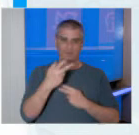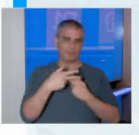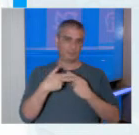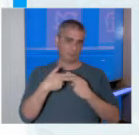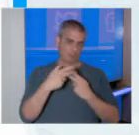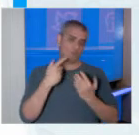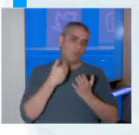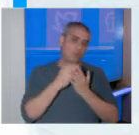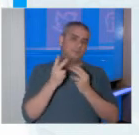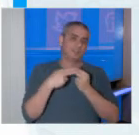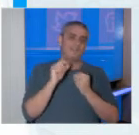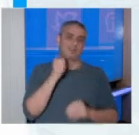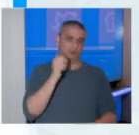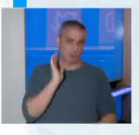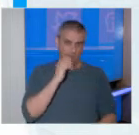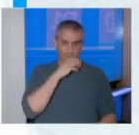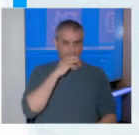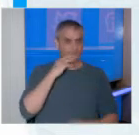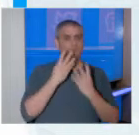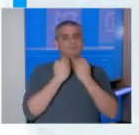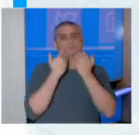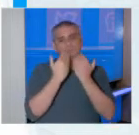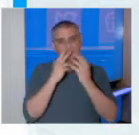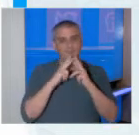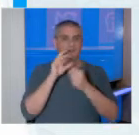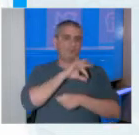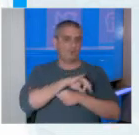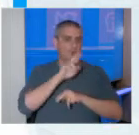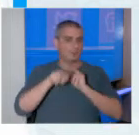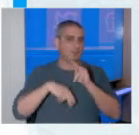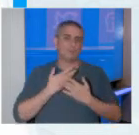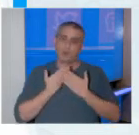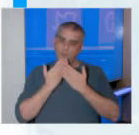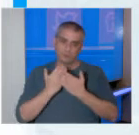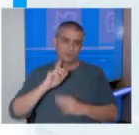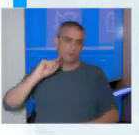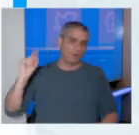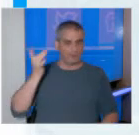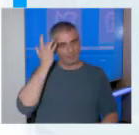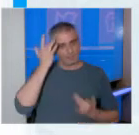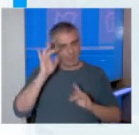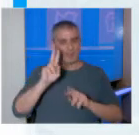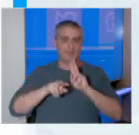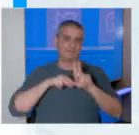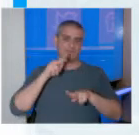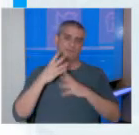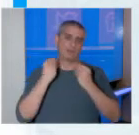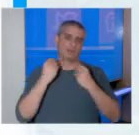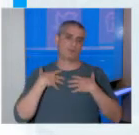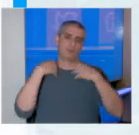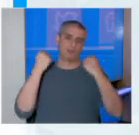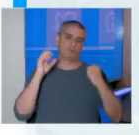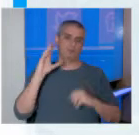בזמן הקרוב, למעט קרבה ראשונה. המשפחה מודה לצוות הרפואי על הטיפול המסור, ולכולם על הדאגה והתפילות